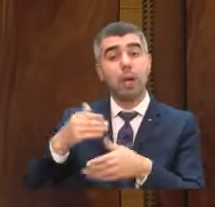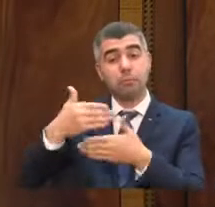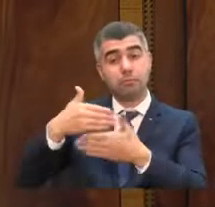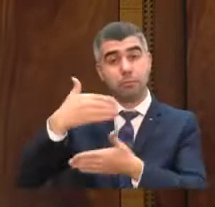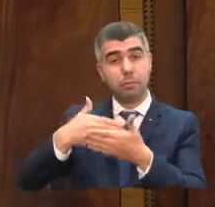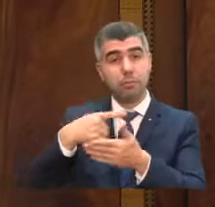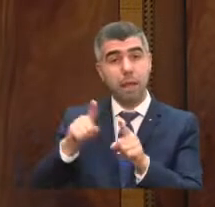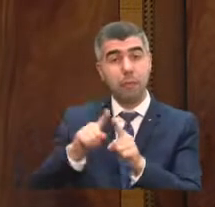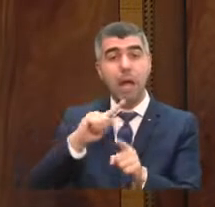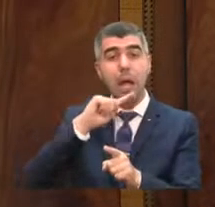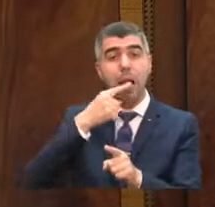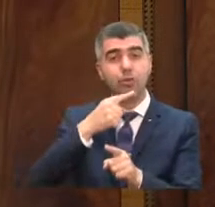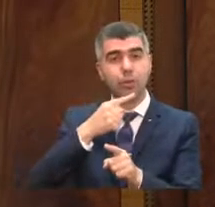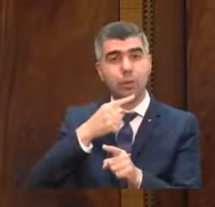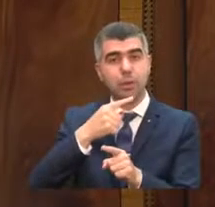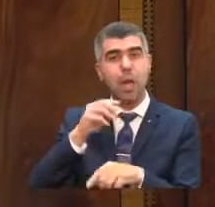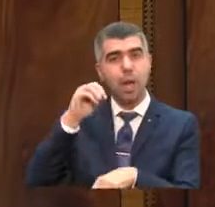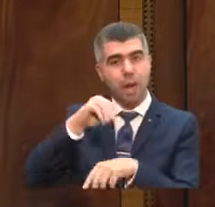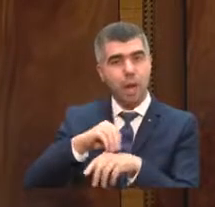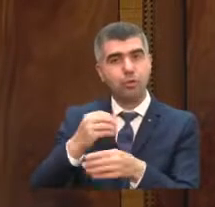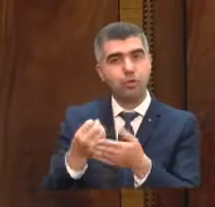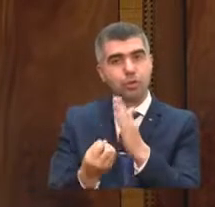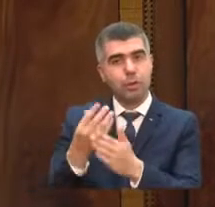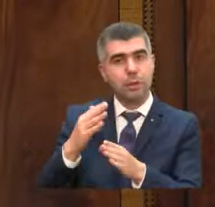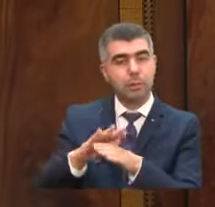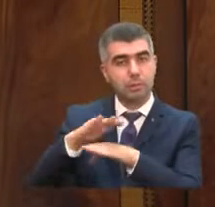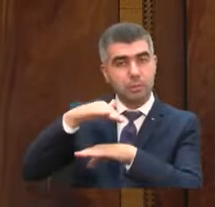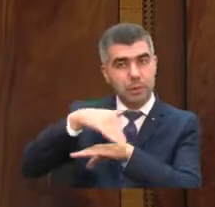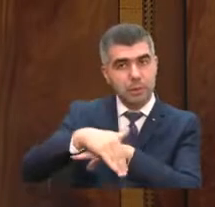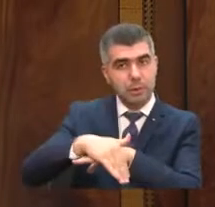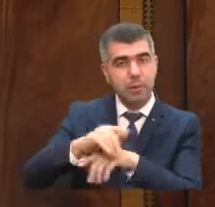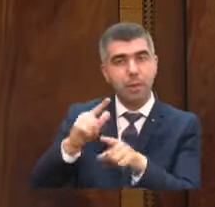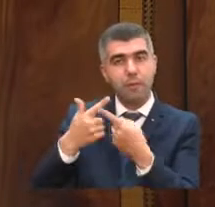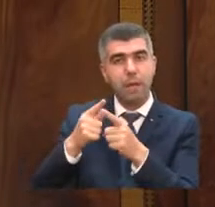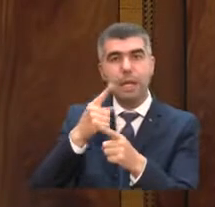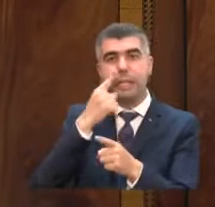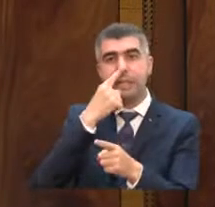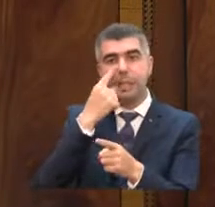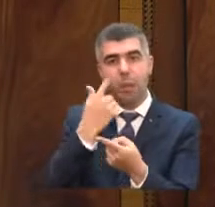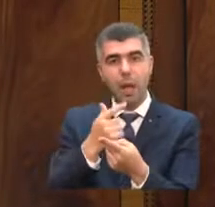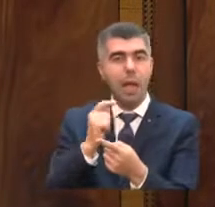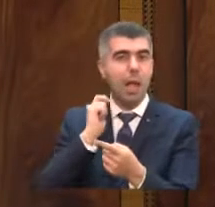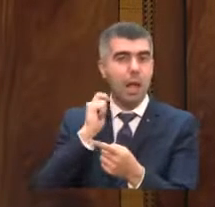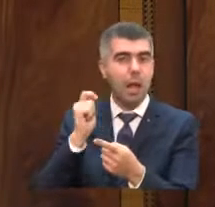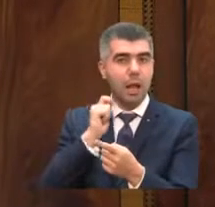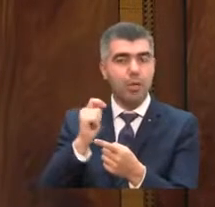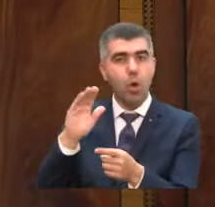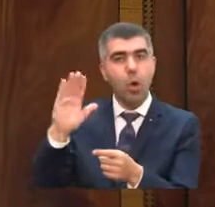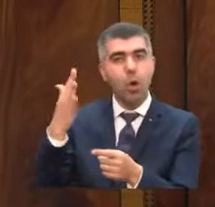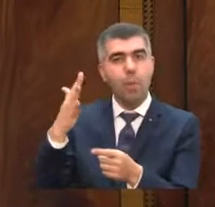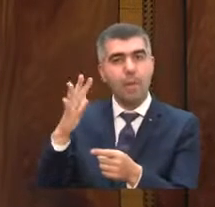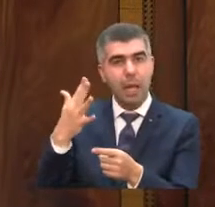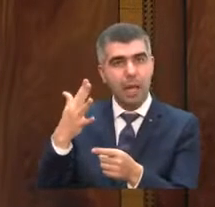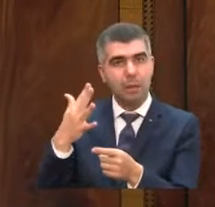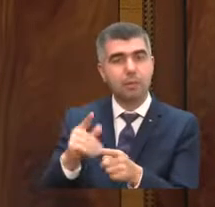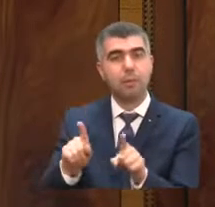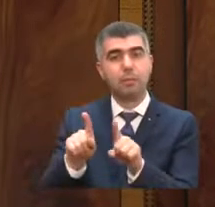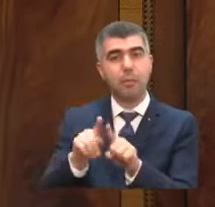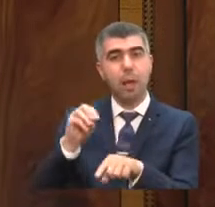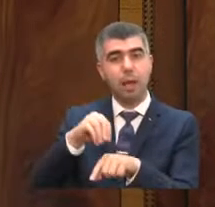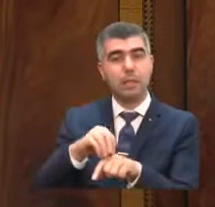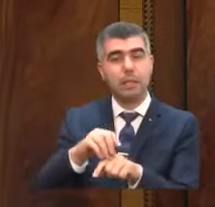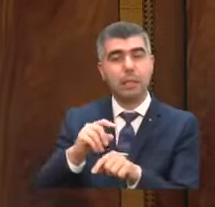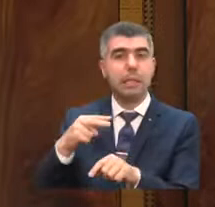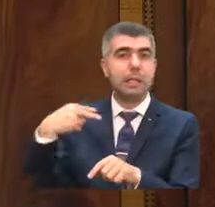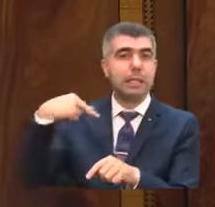قدوسه بالرشيديه، سيدي عبد الله بتارودان، الخرو باقليم تطوان العرائش، تيداس باقليم الخميسات، تودغا بتنغير، مدز بصفرو،